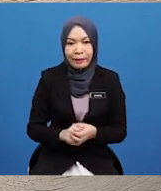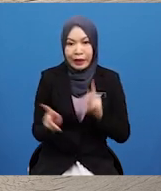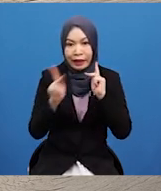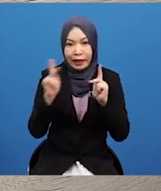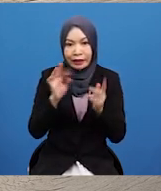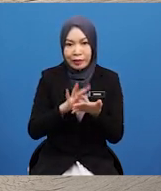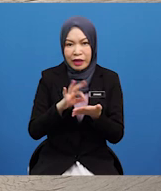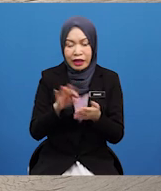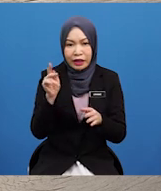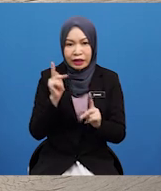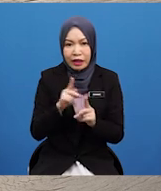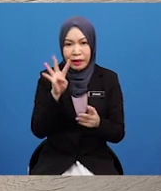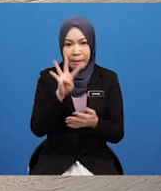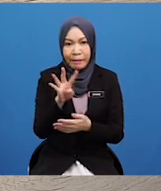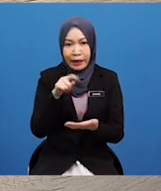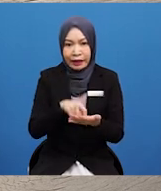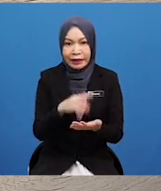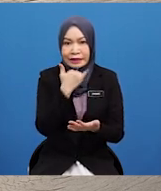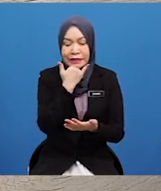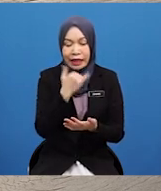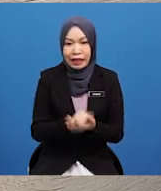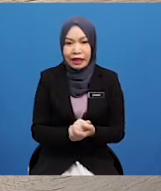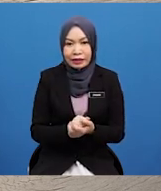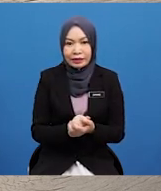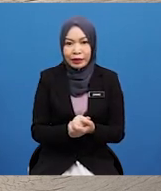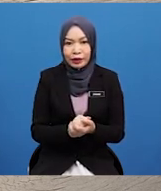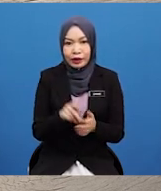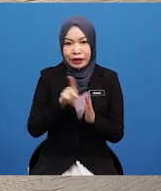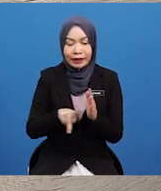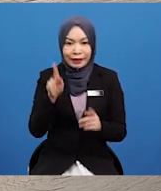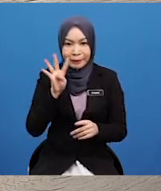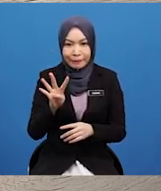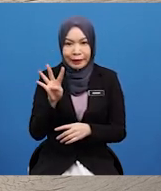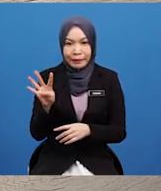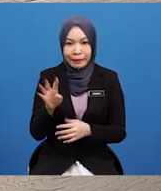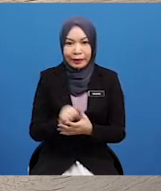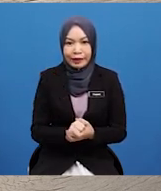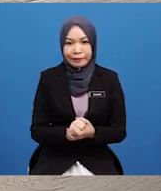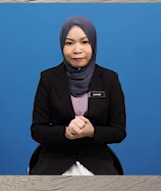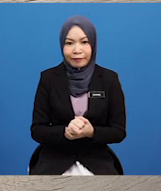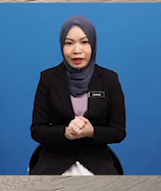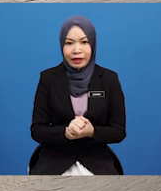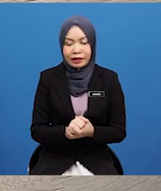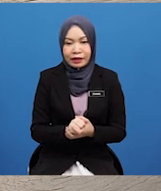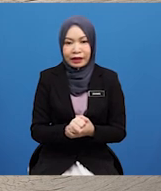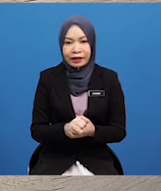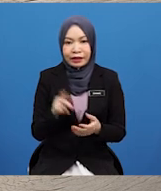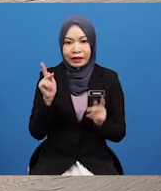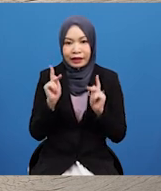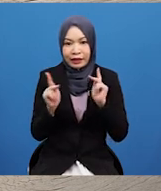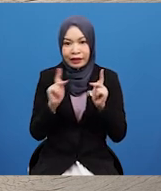ini salah. Sepatutnya keempat-empat. Keempat ialah kata bilangan ordinal atau